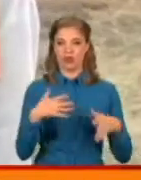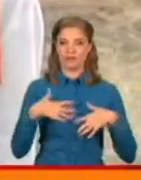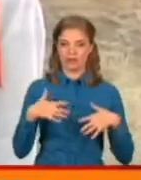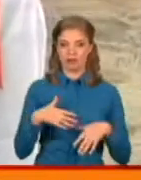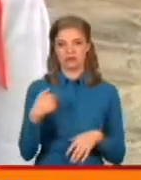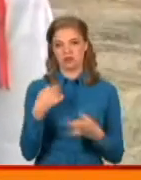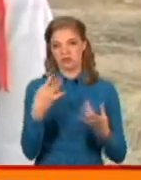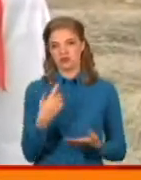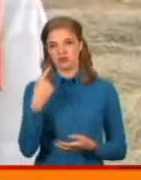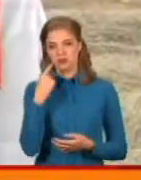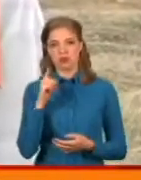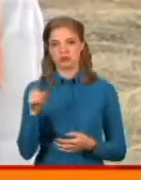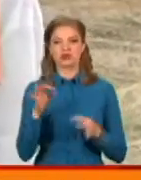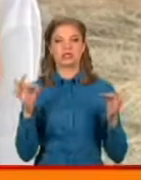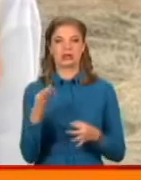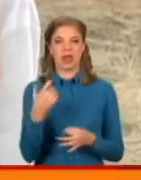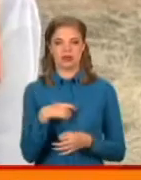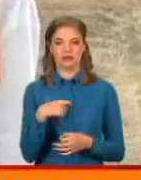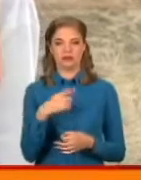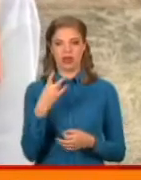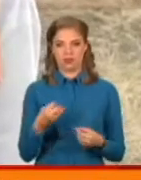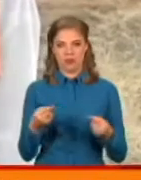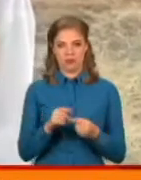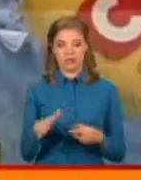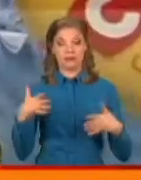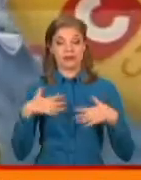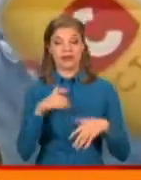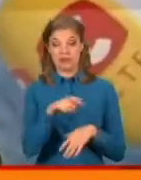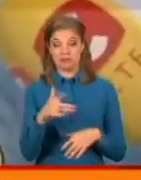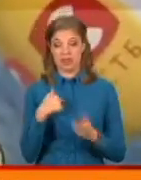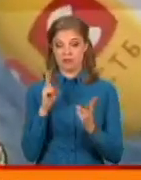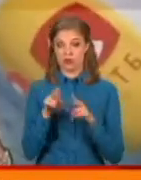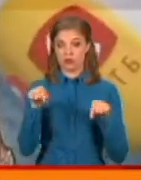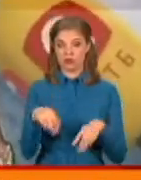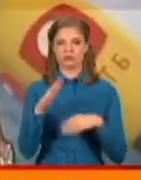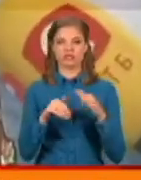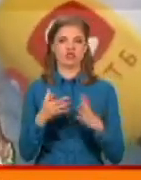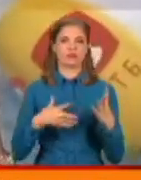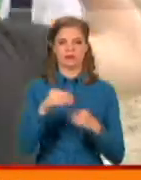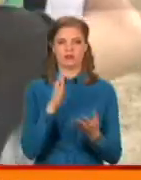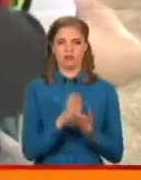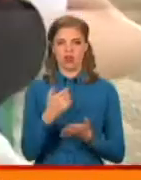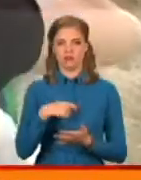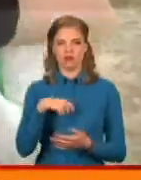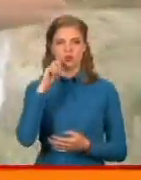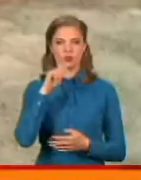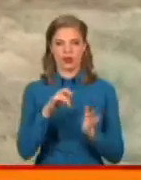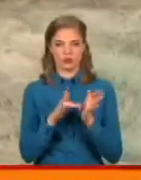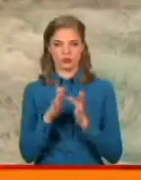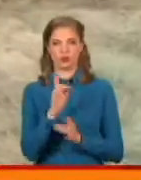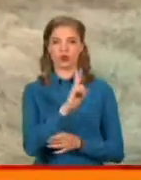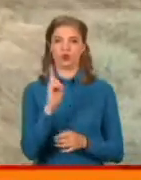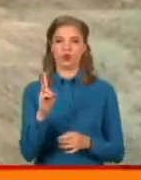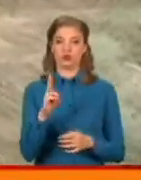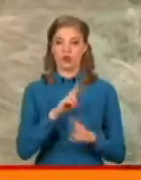мені просто обідно, що вони ніяк себе не определяють. Кримці, яких ми зустріли тут, майже всі мали при собі українську символіку. Хтось,